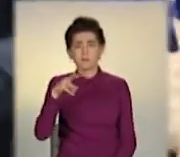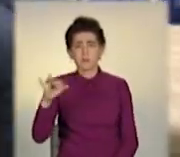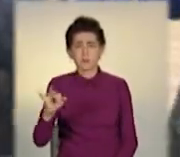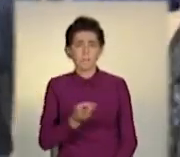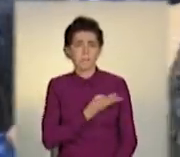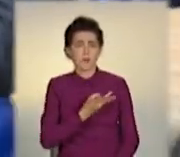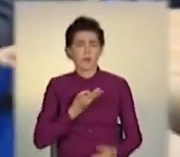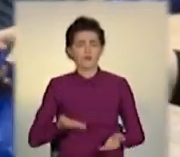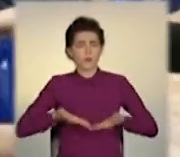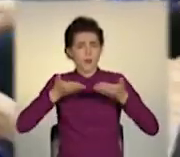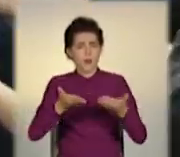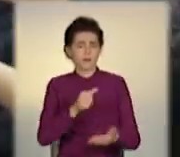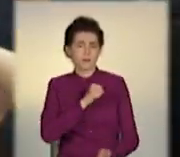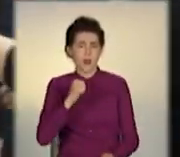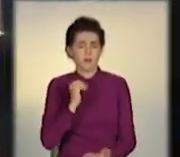творчої наснаги.